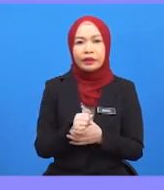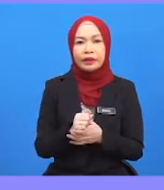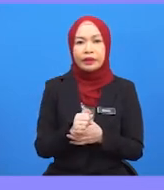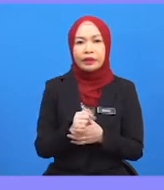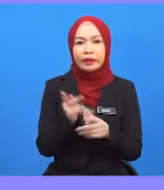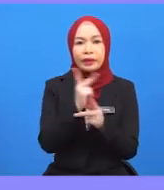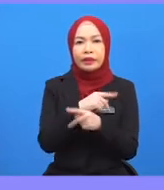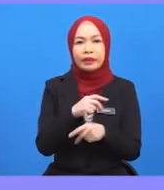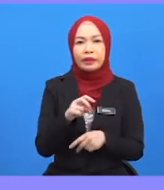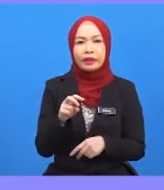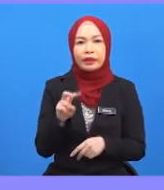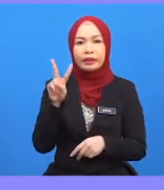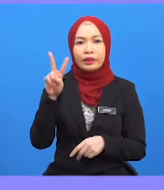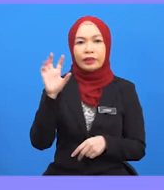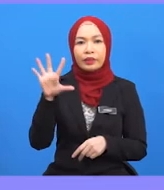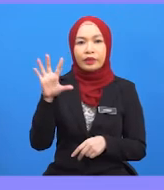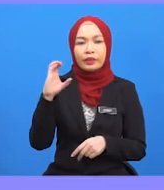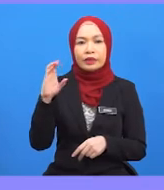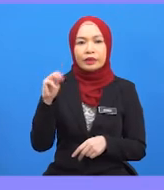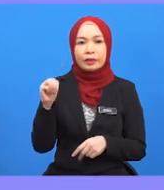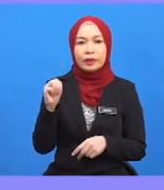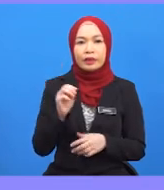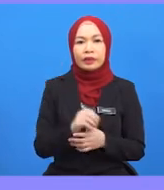darab dengan 25 cm padu